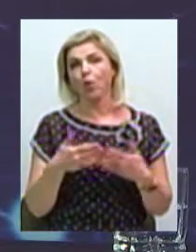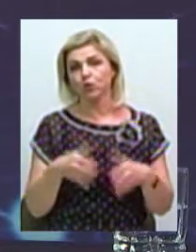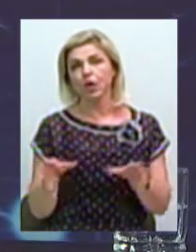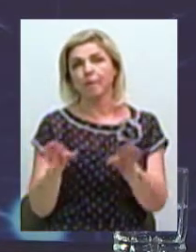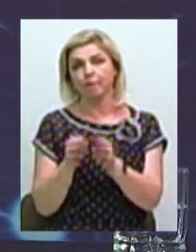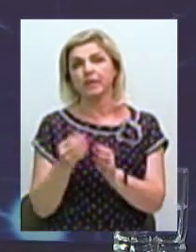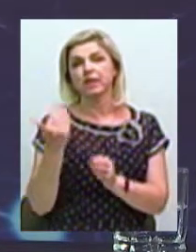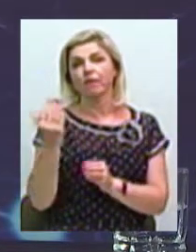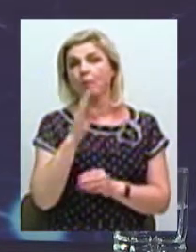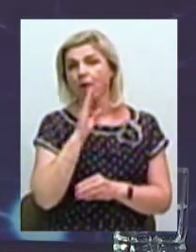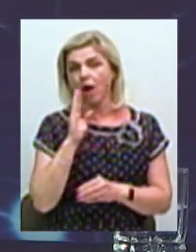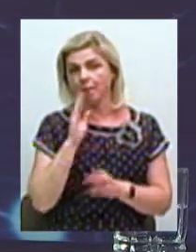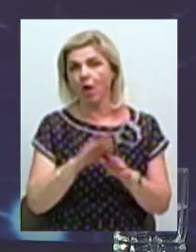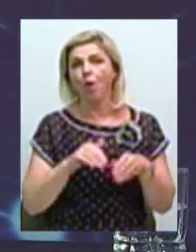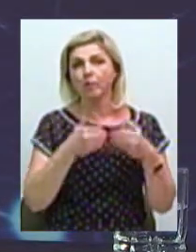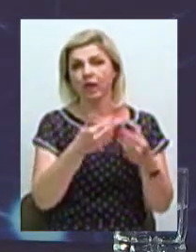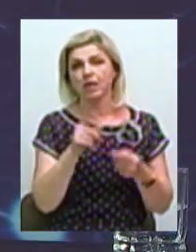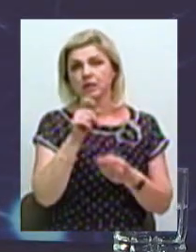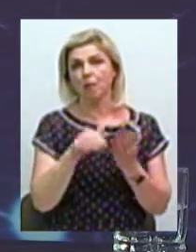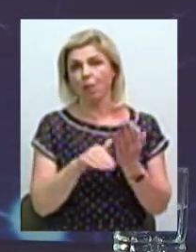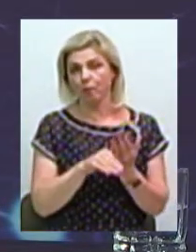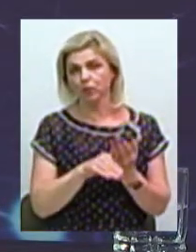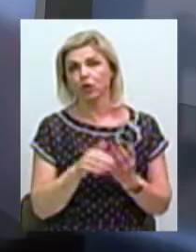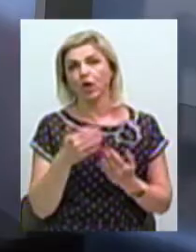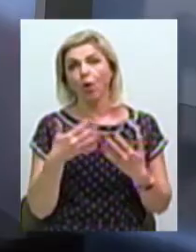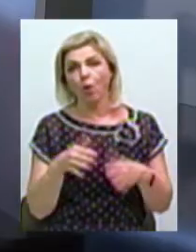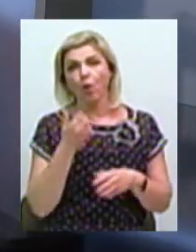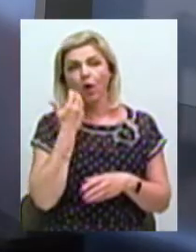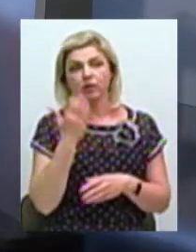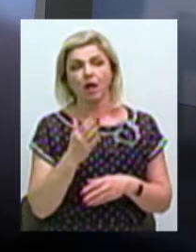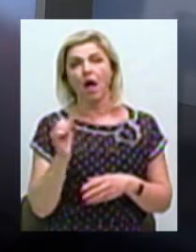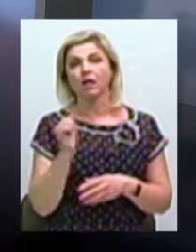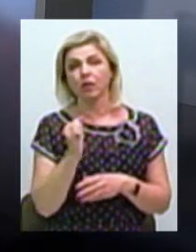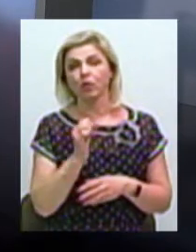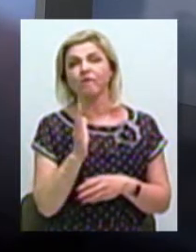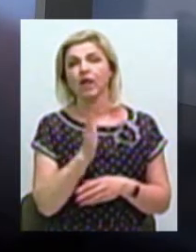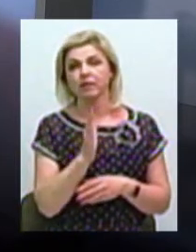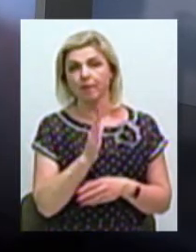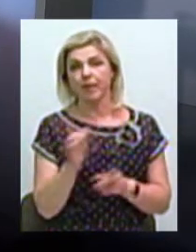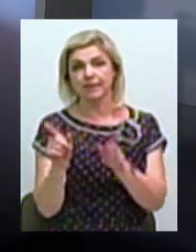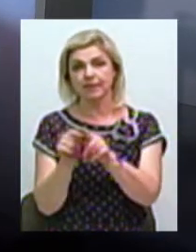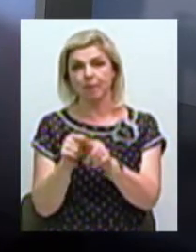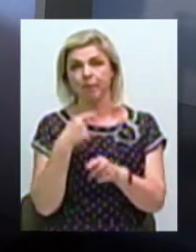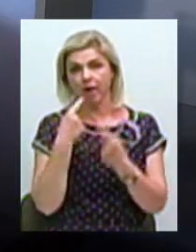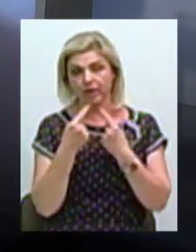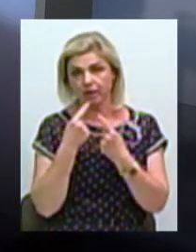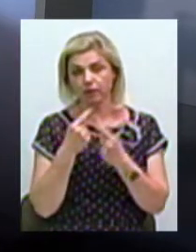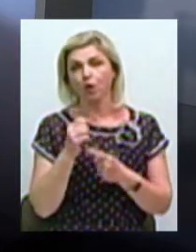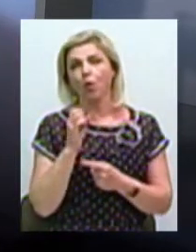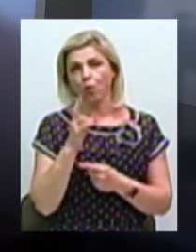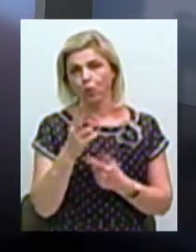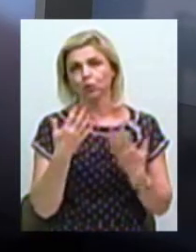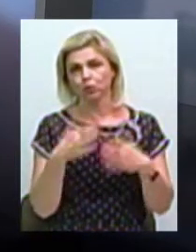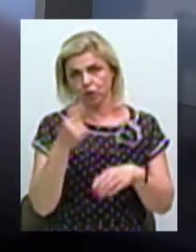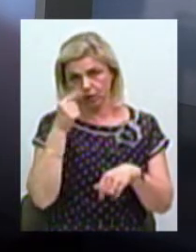мамой обратились за помощью, и уже, мне кажется, когда Анатолий Владимирович с ним поговорил, и тогда уже к нему